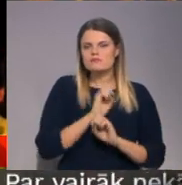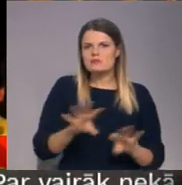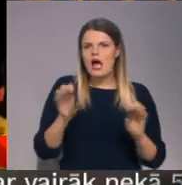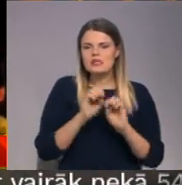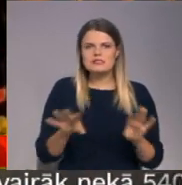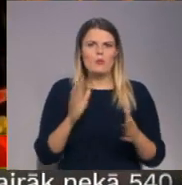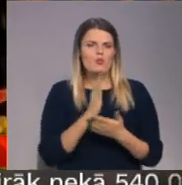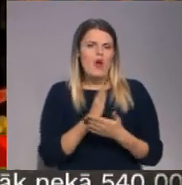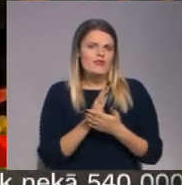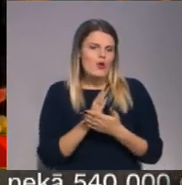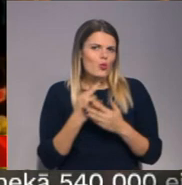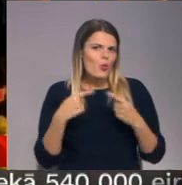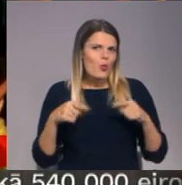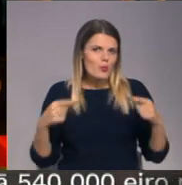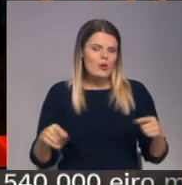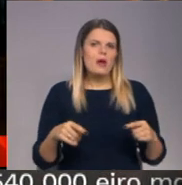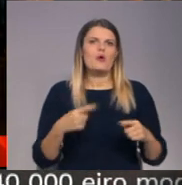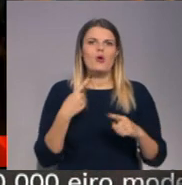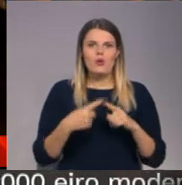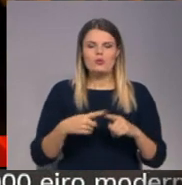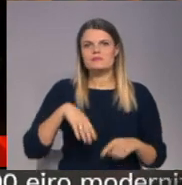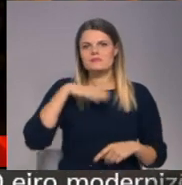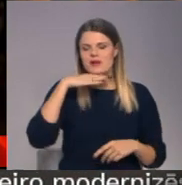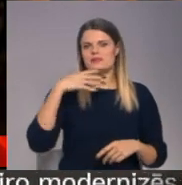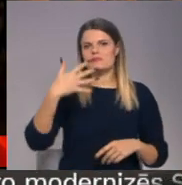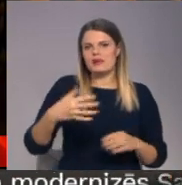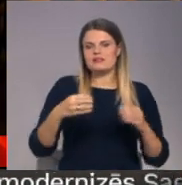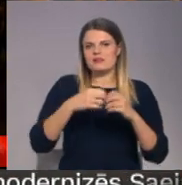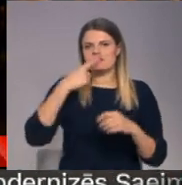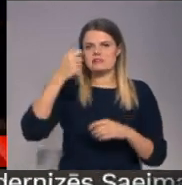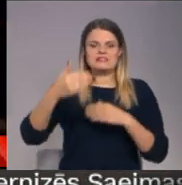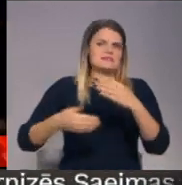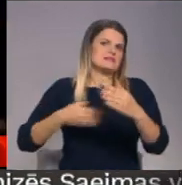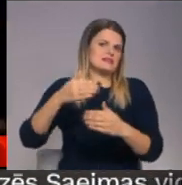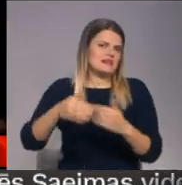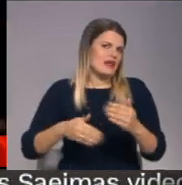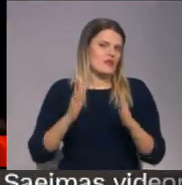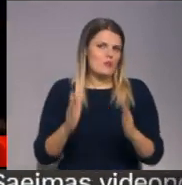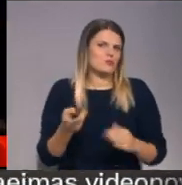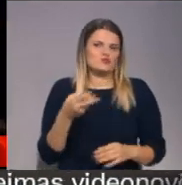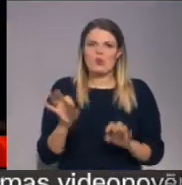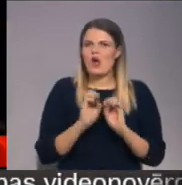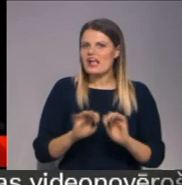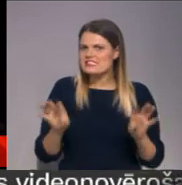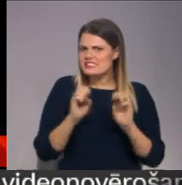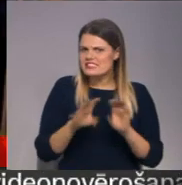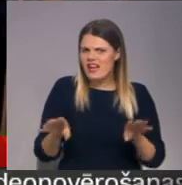gan notikumiem, ja, un viņu pietiks gan 5, gan 10, pat 100 gadiem. Pats sarežģītākais